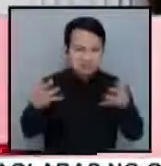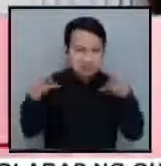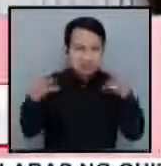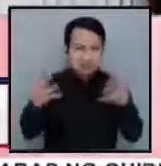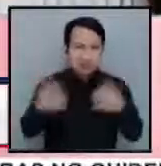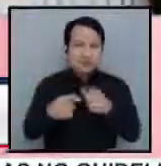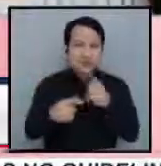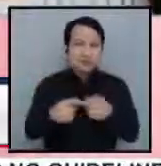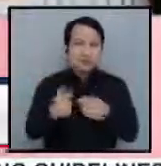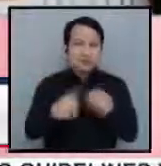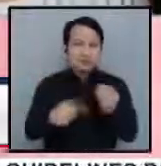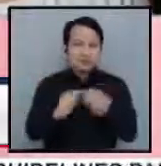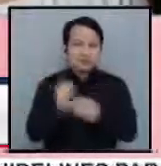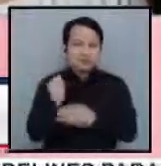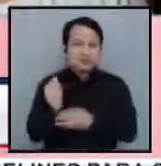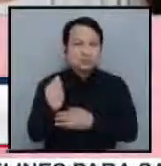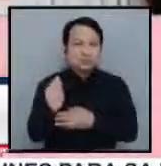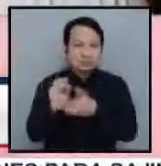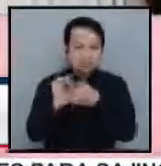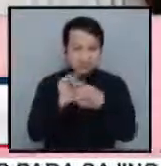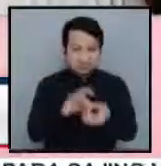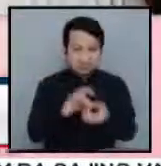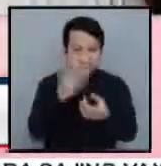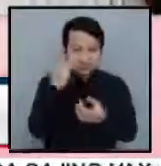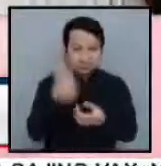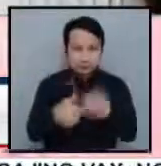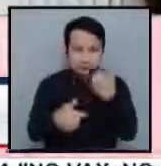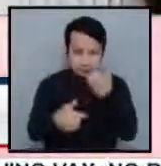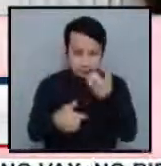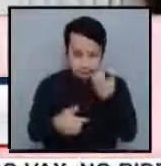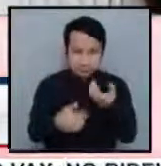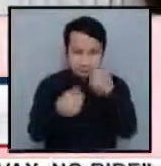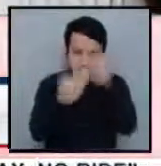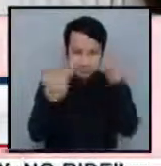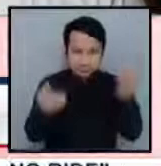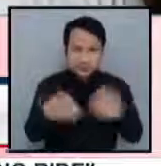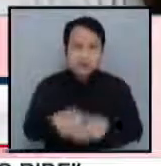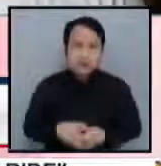yung relationship para hindi magkahiyaan. So ayun,